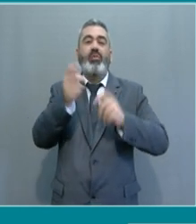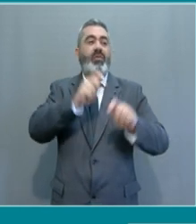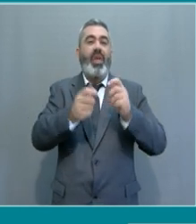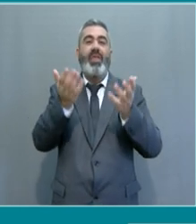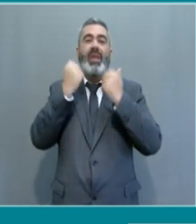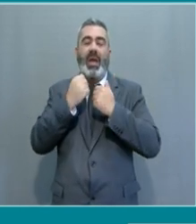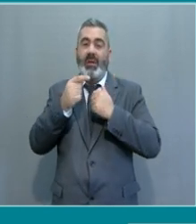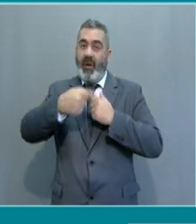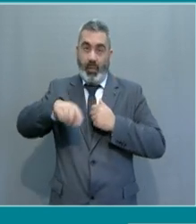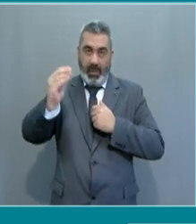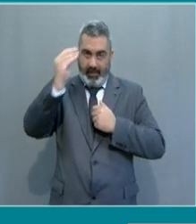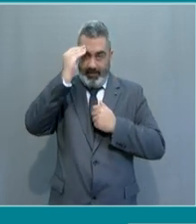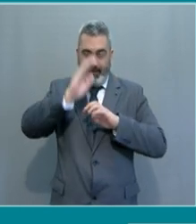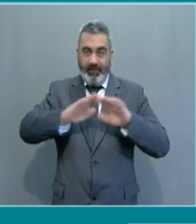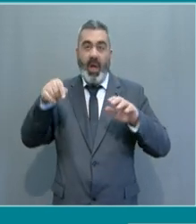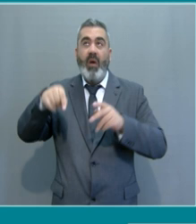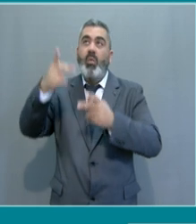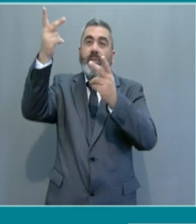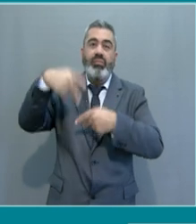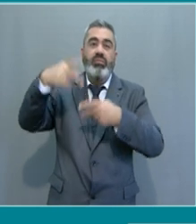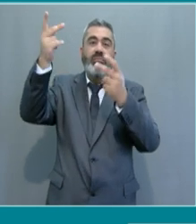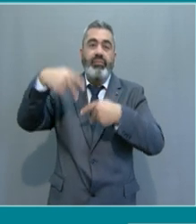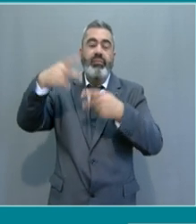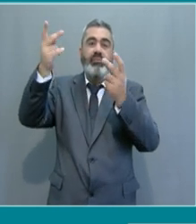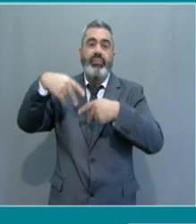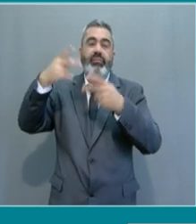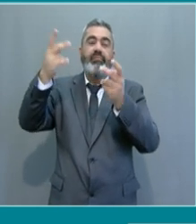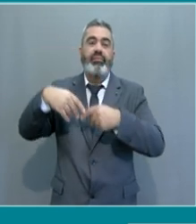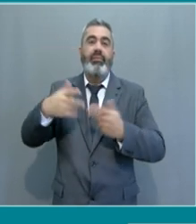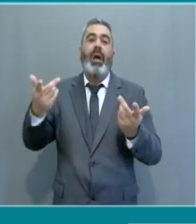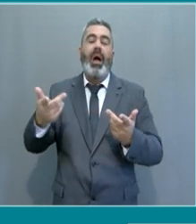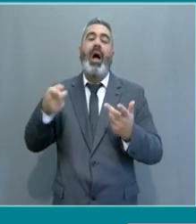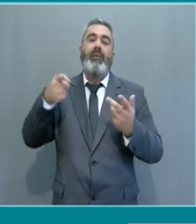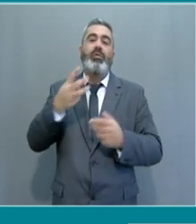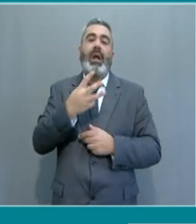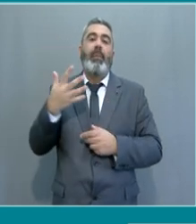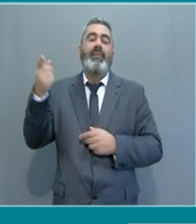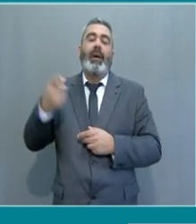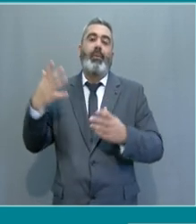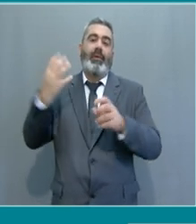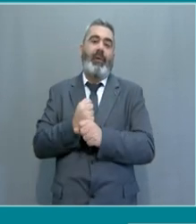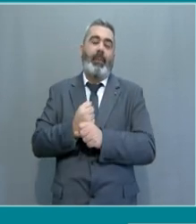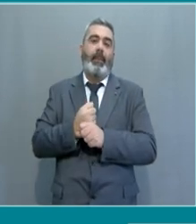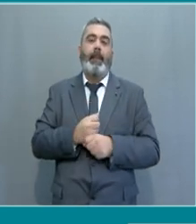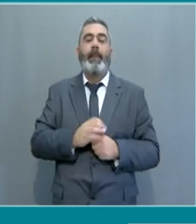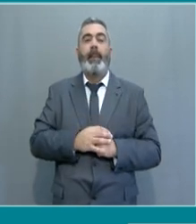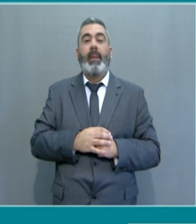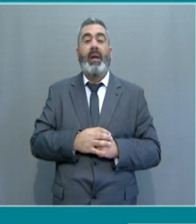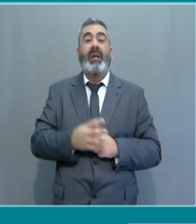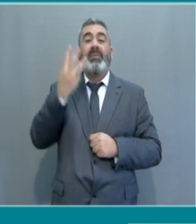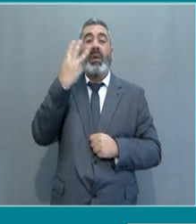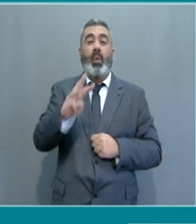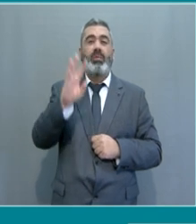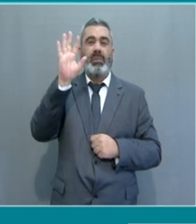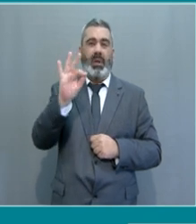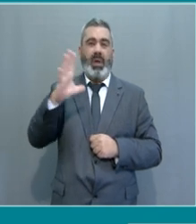μας προβληματίσει όλους, ήταν και το μέγιστο που θα μπορούσε να επιτευχθεί. 350 θέσεις εργασίας στη διάρκεια